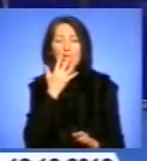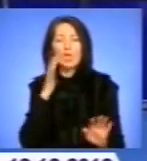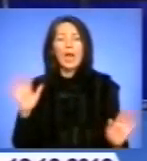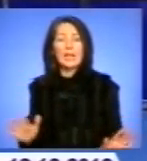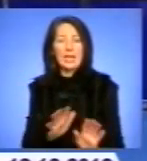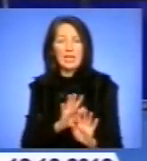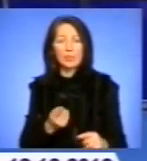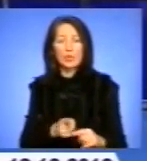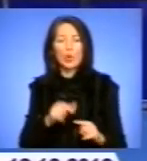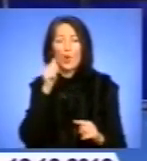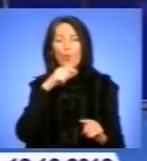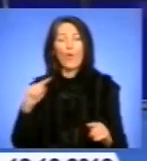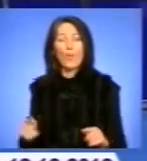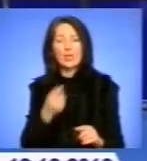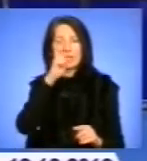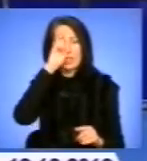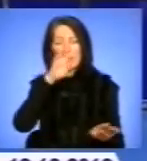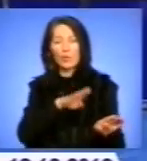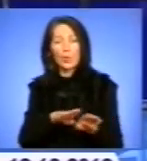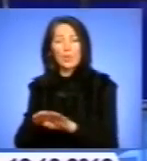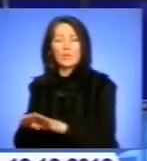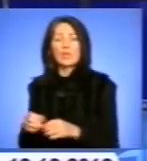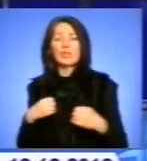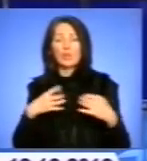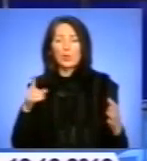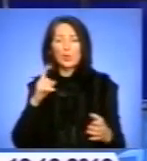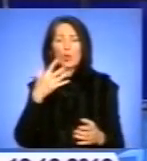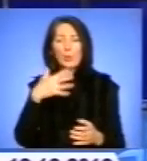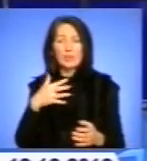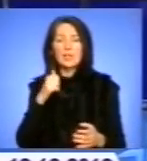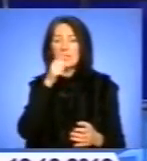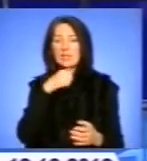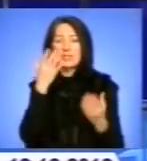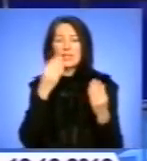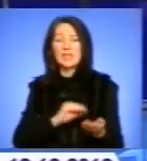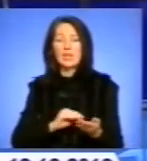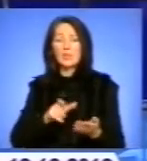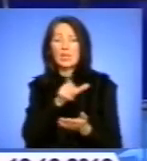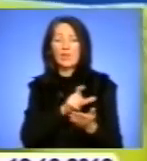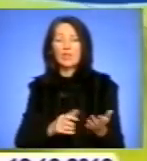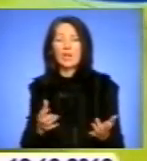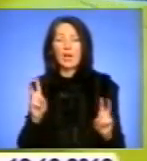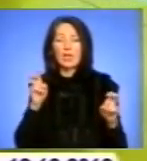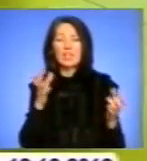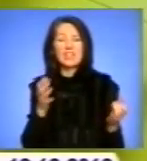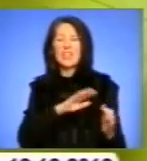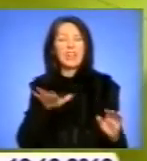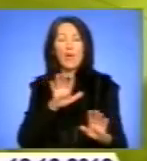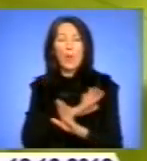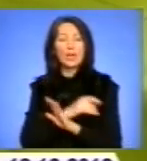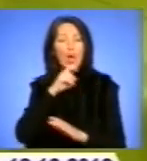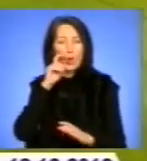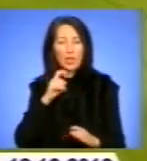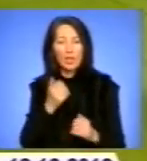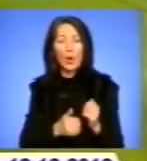на державному рівні святкується 150-та річниця з дня написання вірша «Ще не вмерла Україна». Кожна нація має